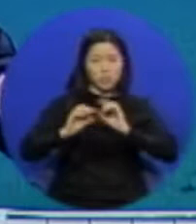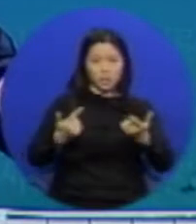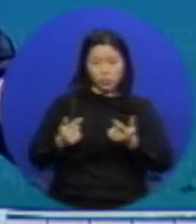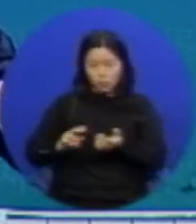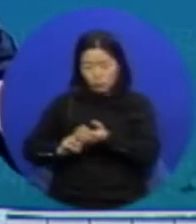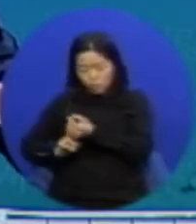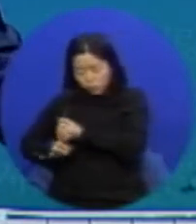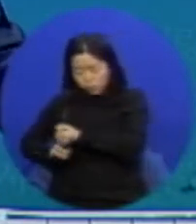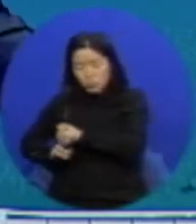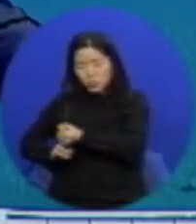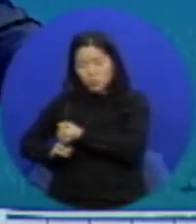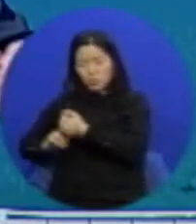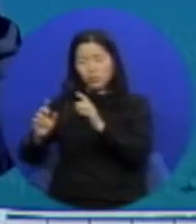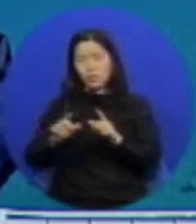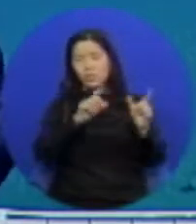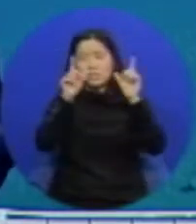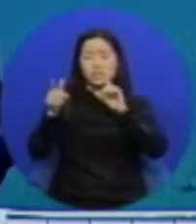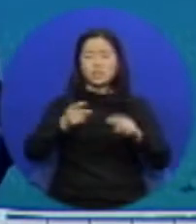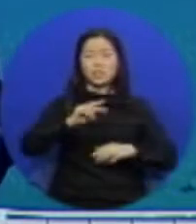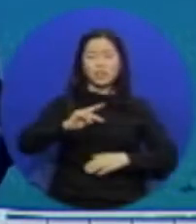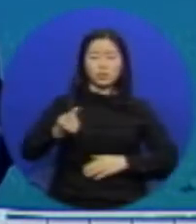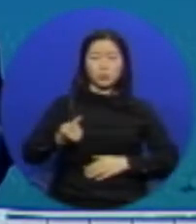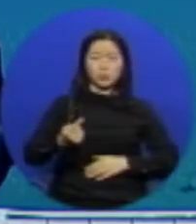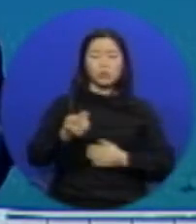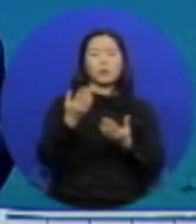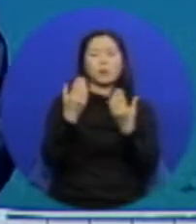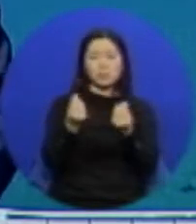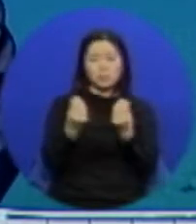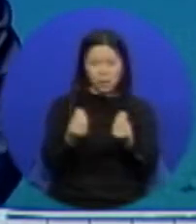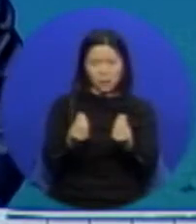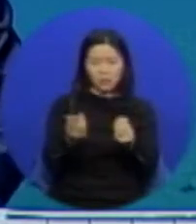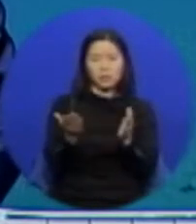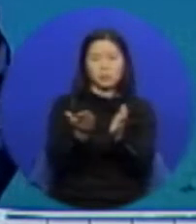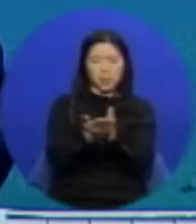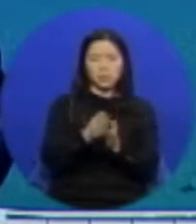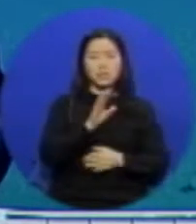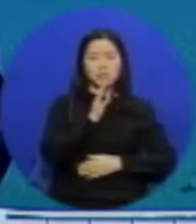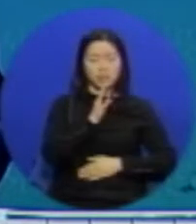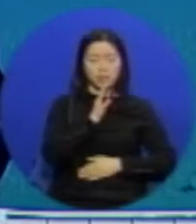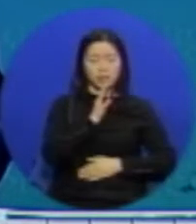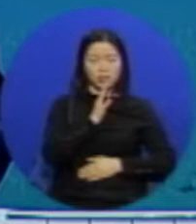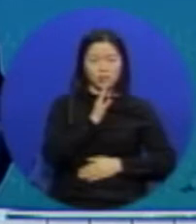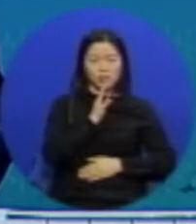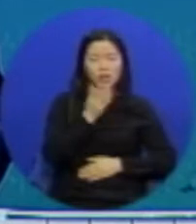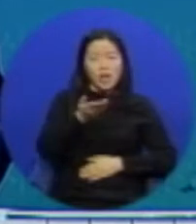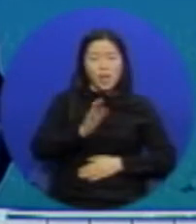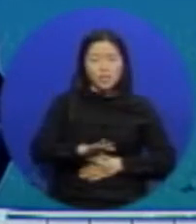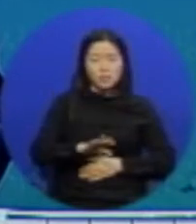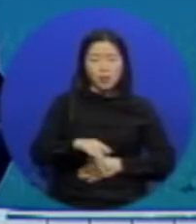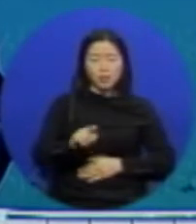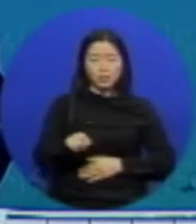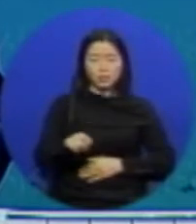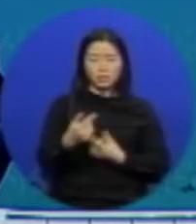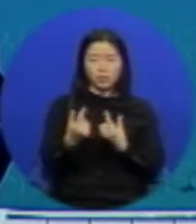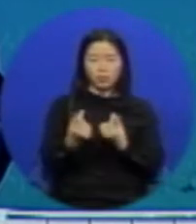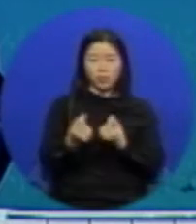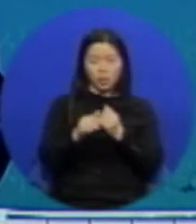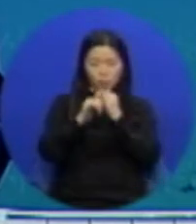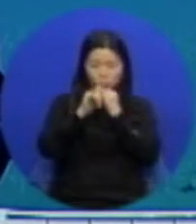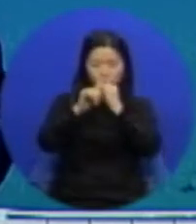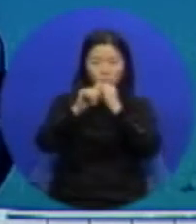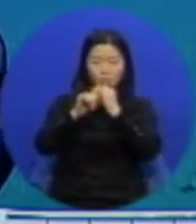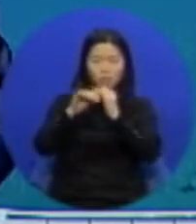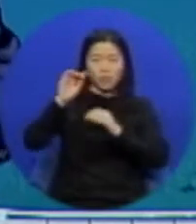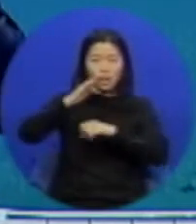지내도 그럴만한 사람이 있잖아요 그런데 그들이 어떻게 그렇게 위대한 하나님의 종들이 다 되었나요